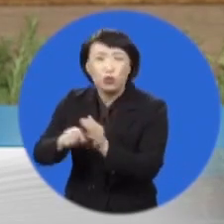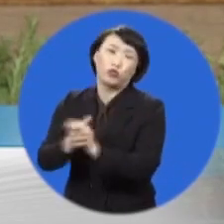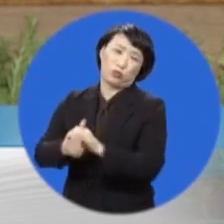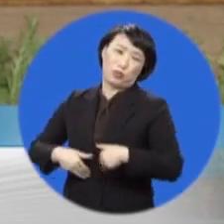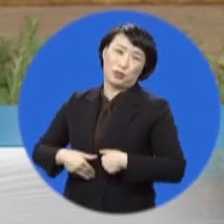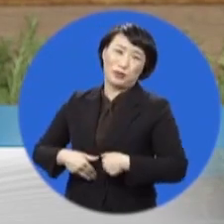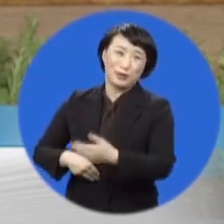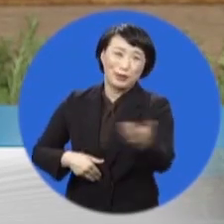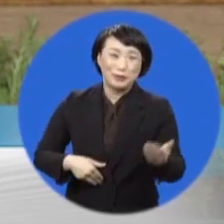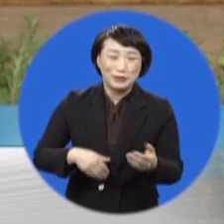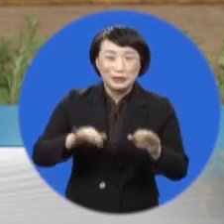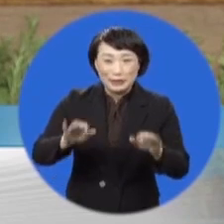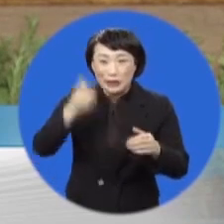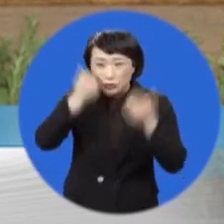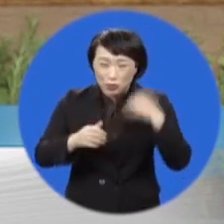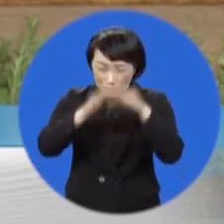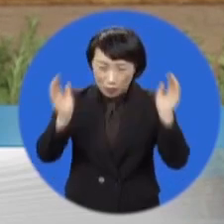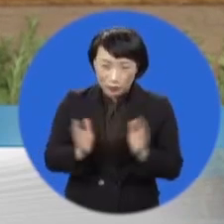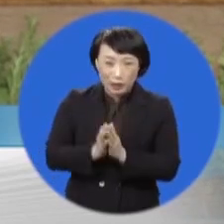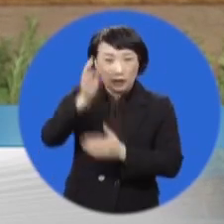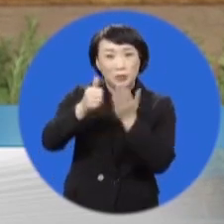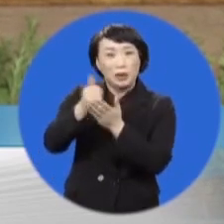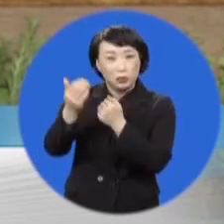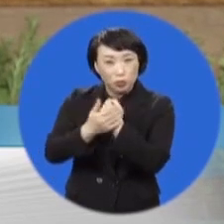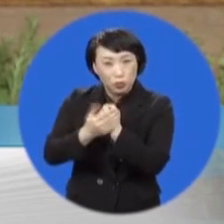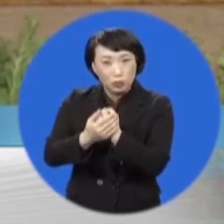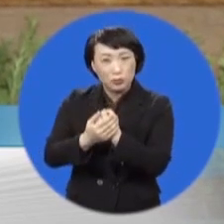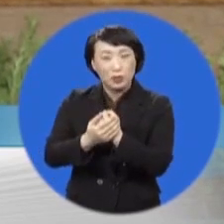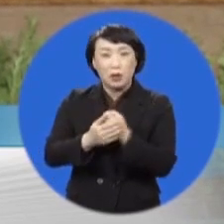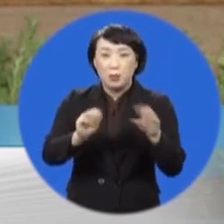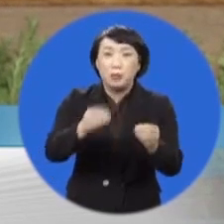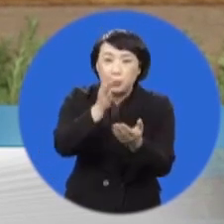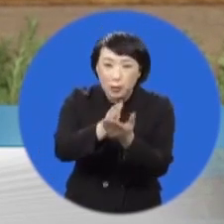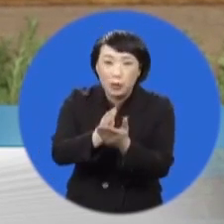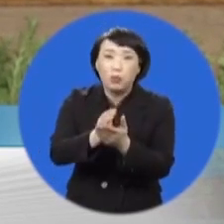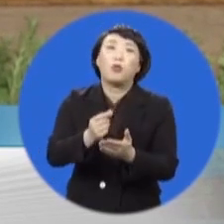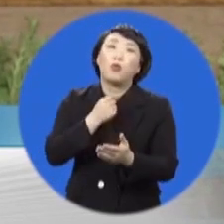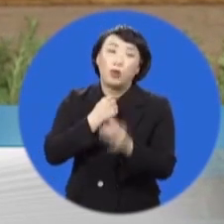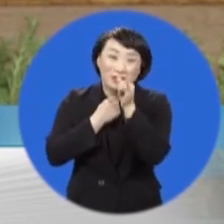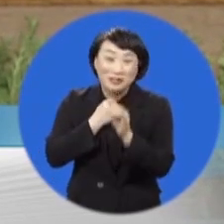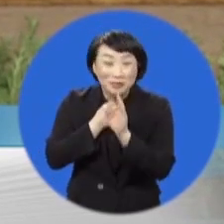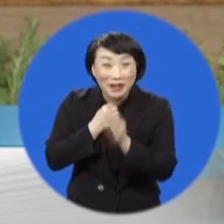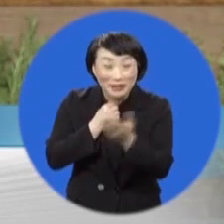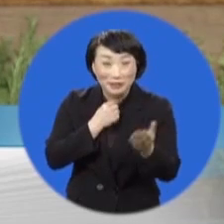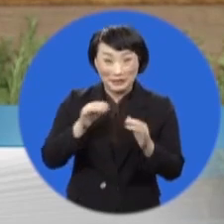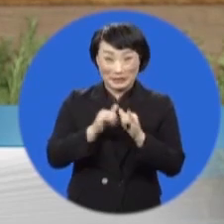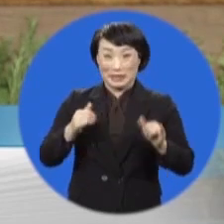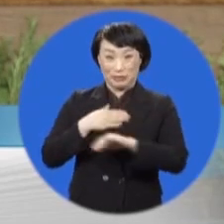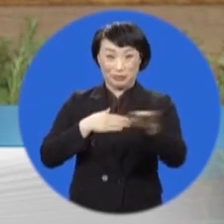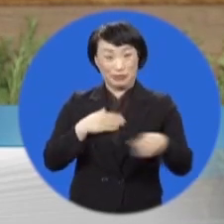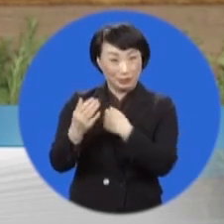여러분 누구든 기 하나님의 도우심을 쉬지 않고 받아 든다면 인계 인